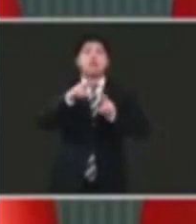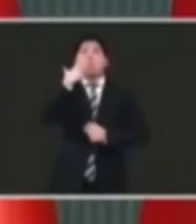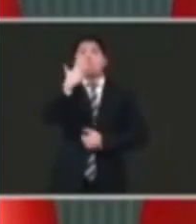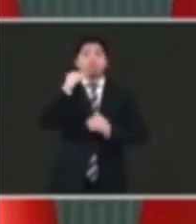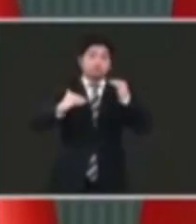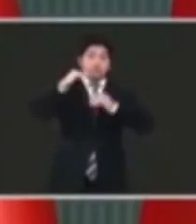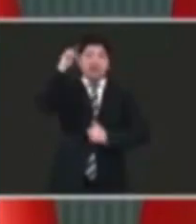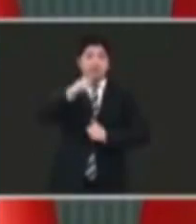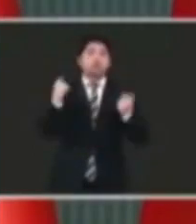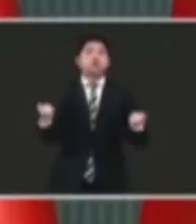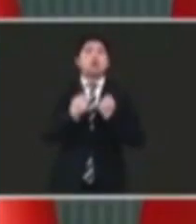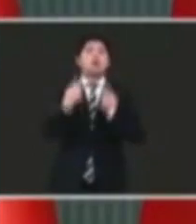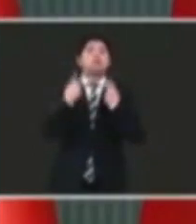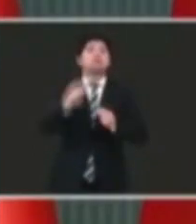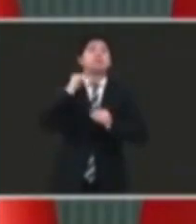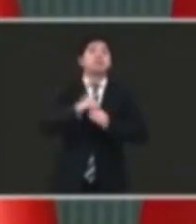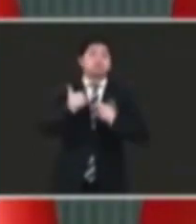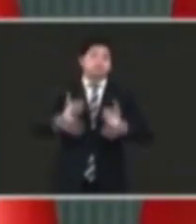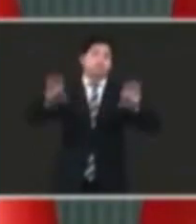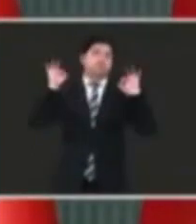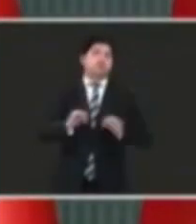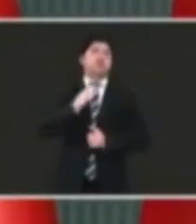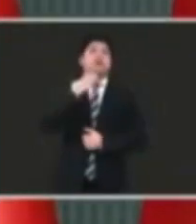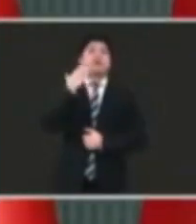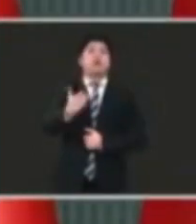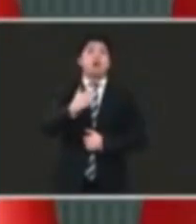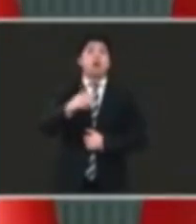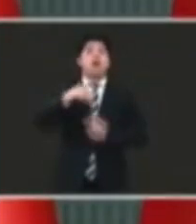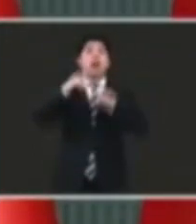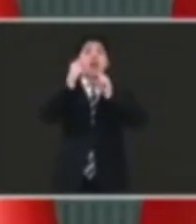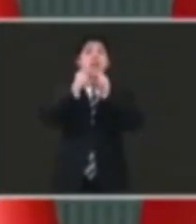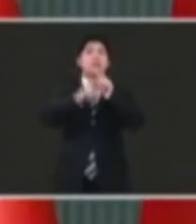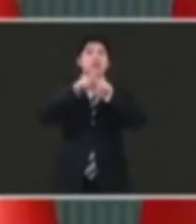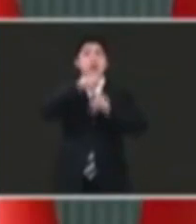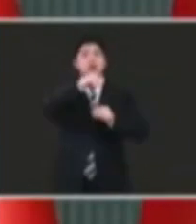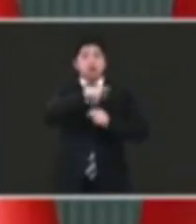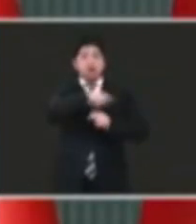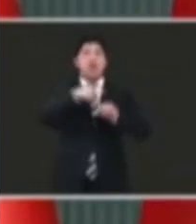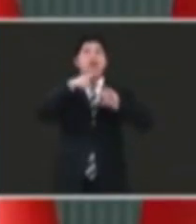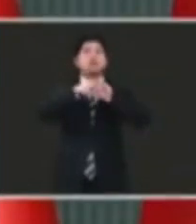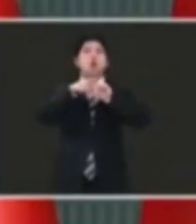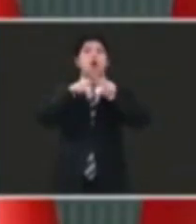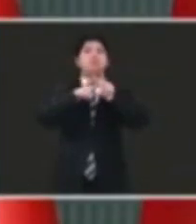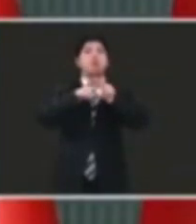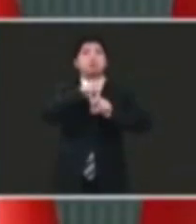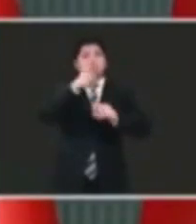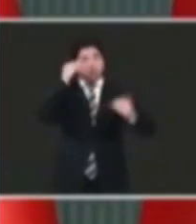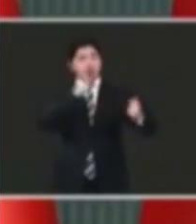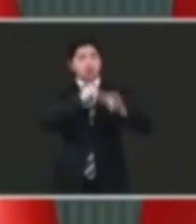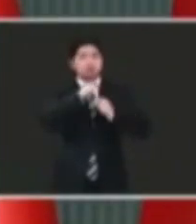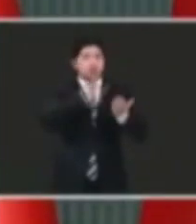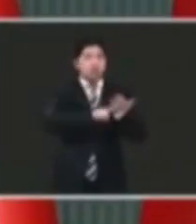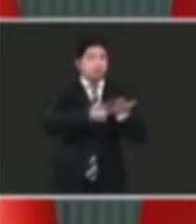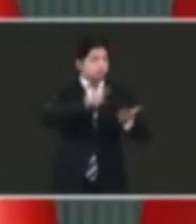και στην έκθεση της Ευρωπαϊκής Ένωσης, όπως ανέφερε προηγουμένως και το σωστό ρεπορτάζ σας για το θέμα αυτό. Και ακριβώς εδώ εξισορροπεί